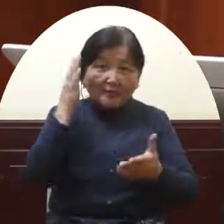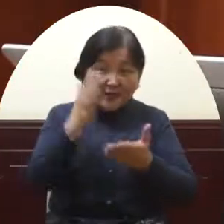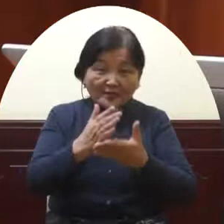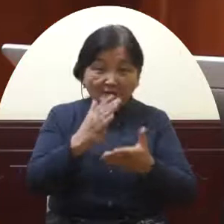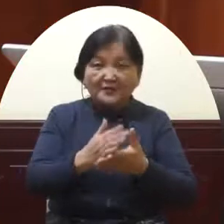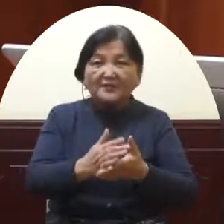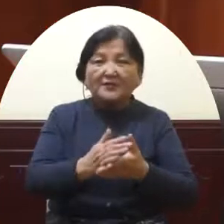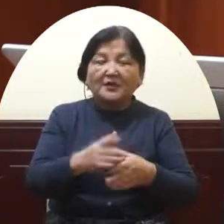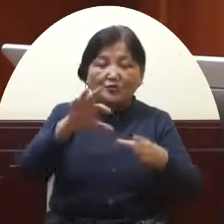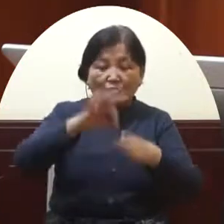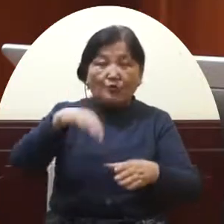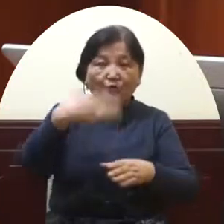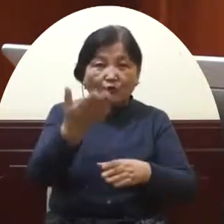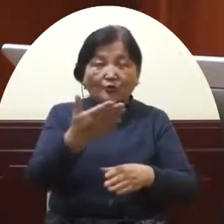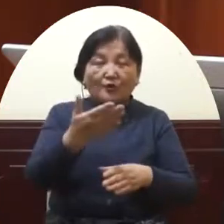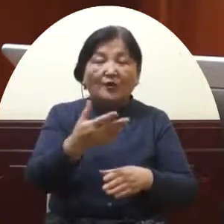цуцалсан.